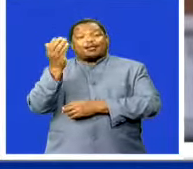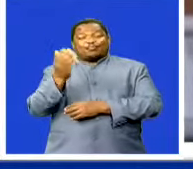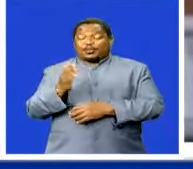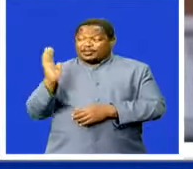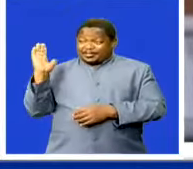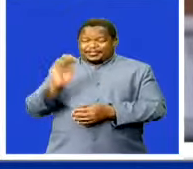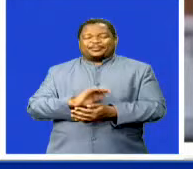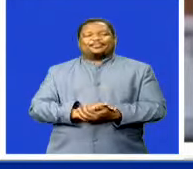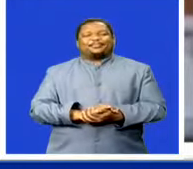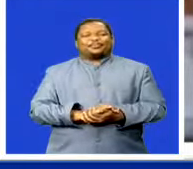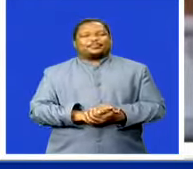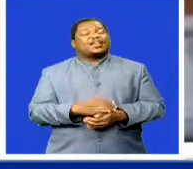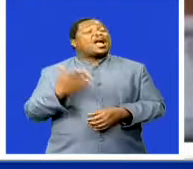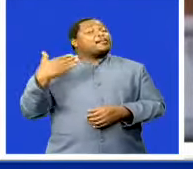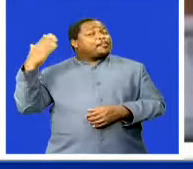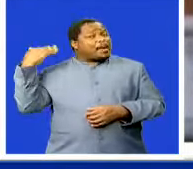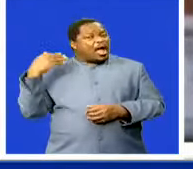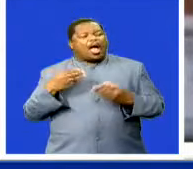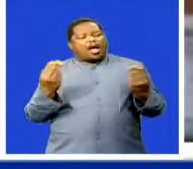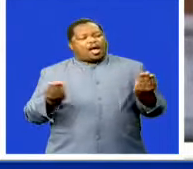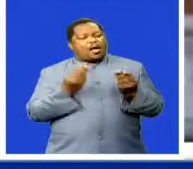nyalo sesi worse than before